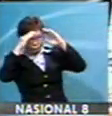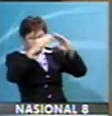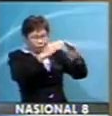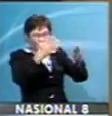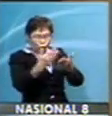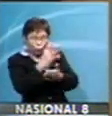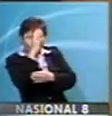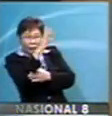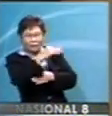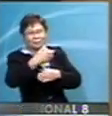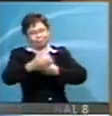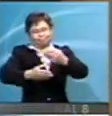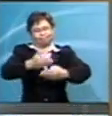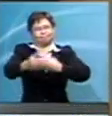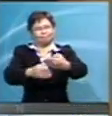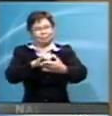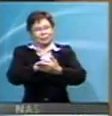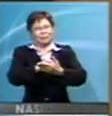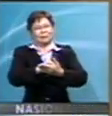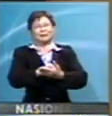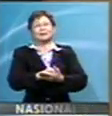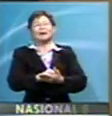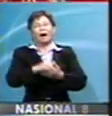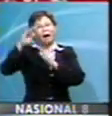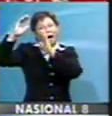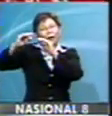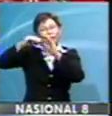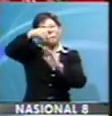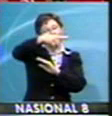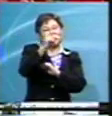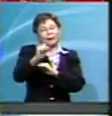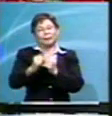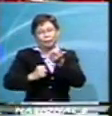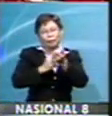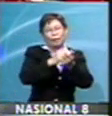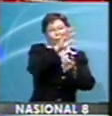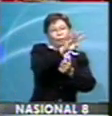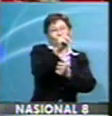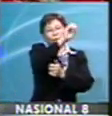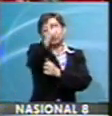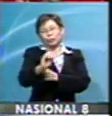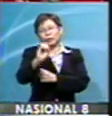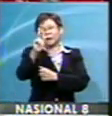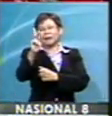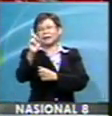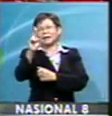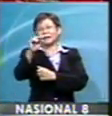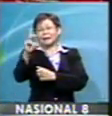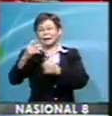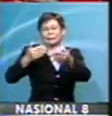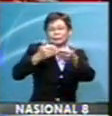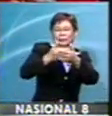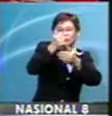Inovasi dan produktiviti ia juga mencapai matlamat agar PKS menyumbang 41% kepada keluaran dalam negara kasar kdnk